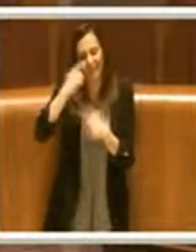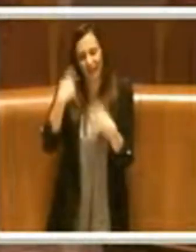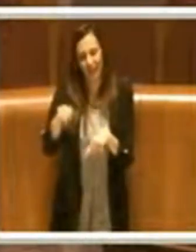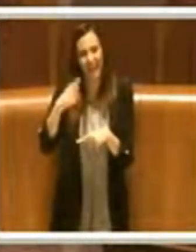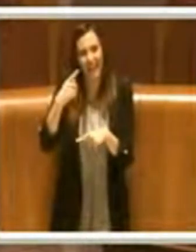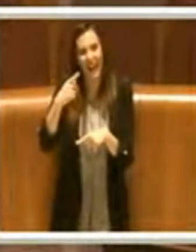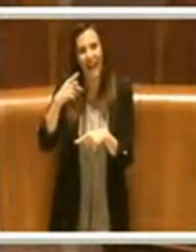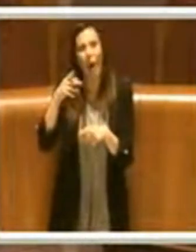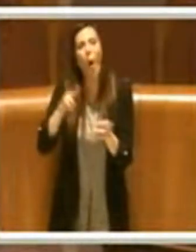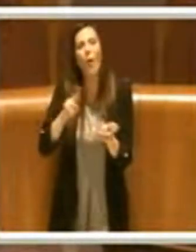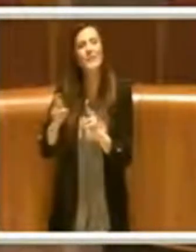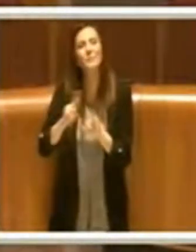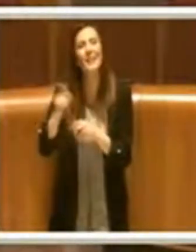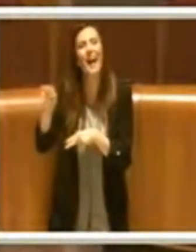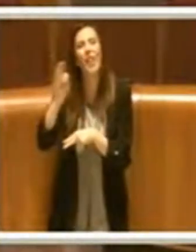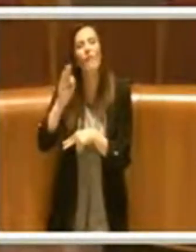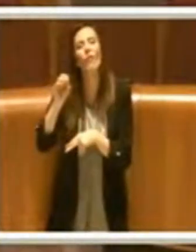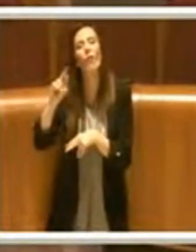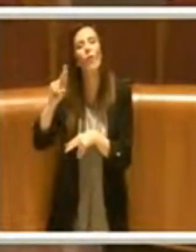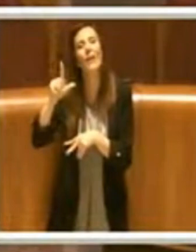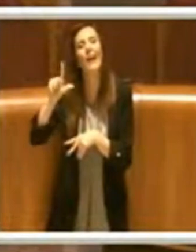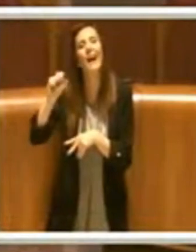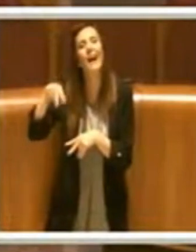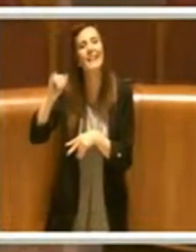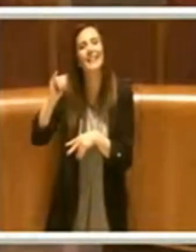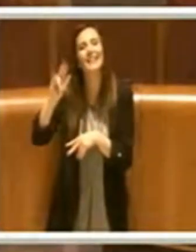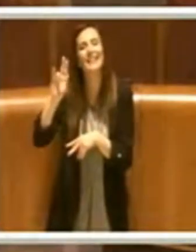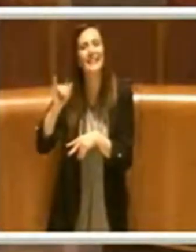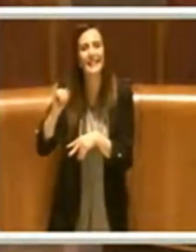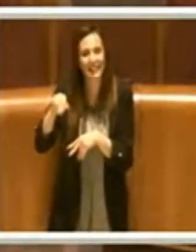vorrei ricordare che il 16 marzo del